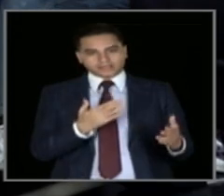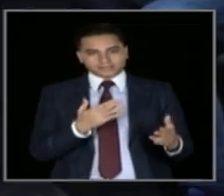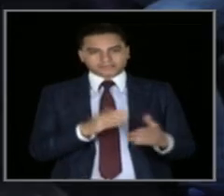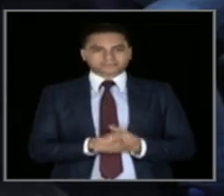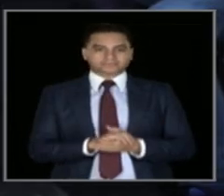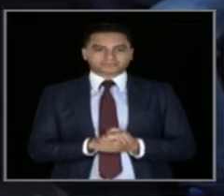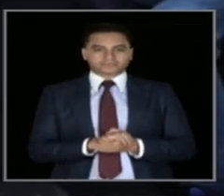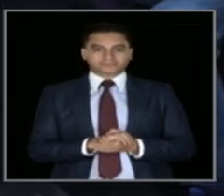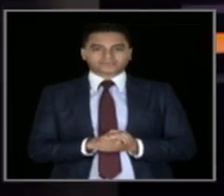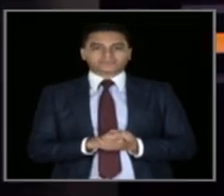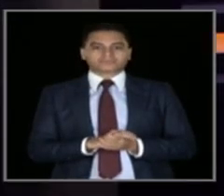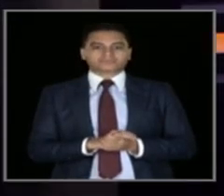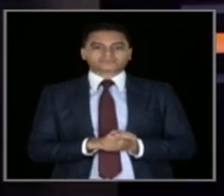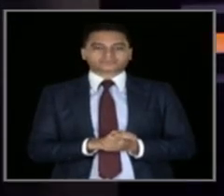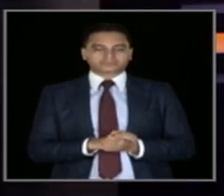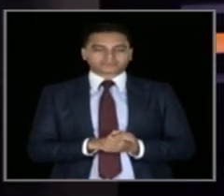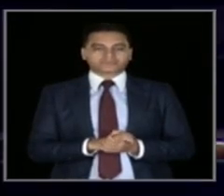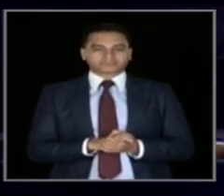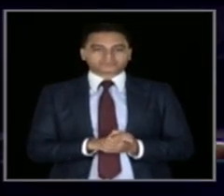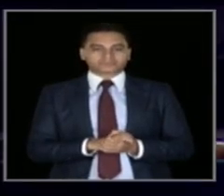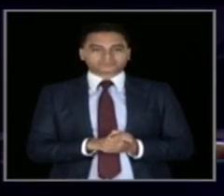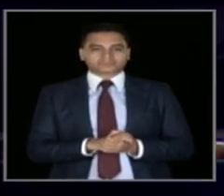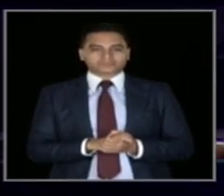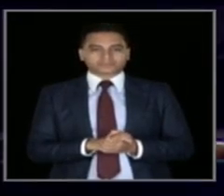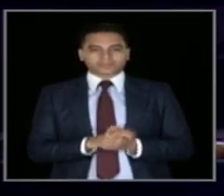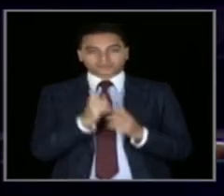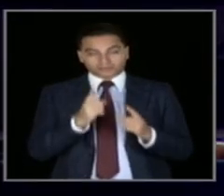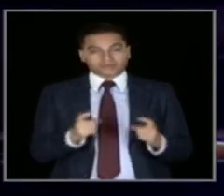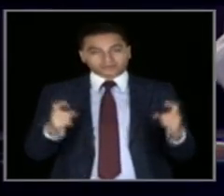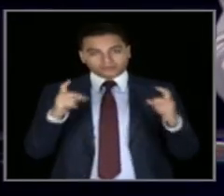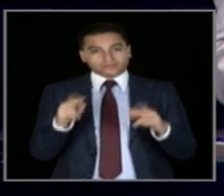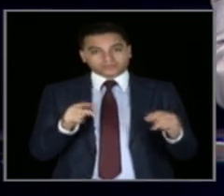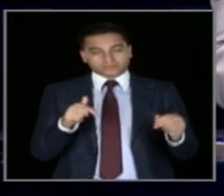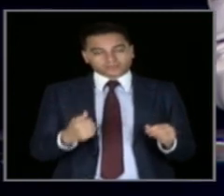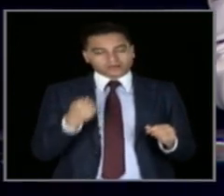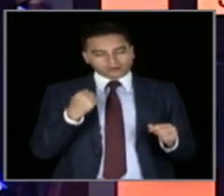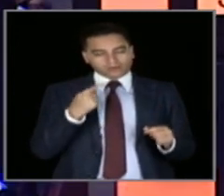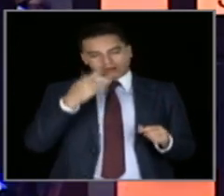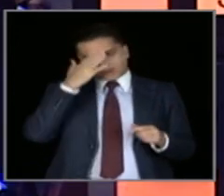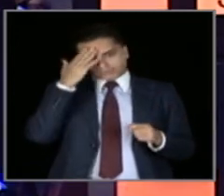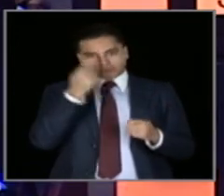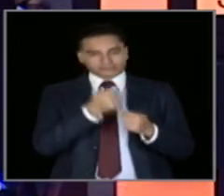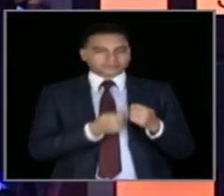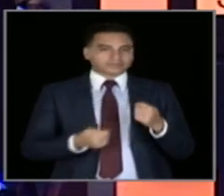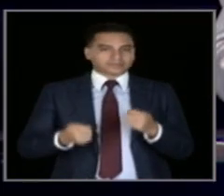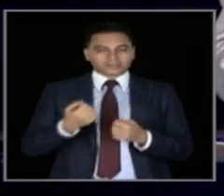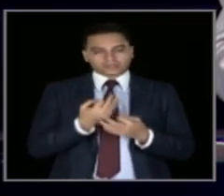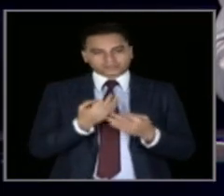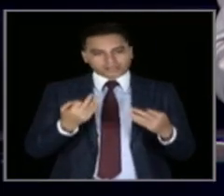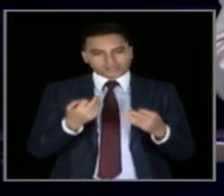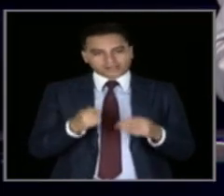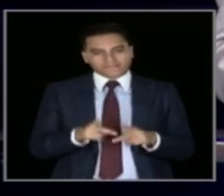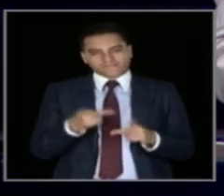لعبتوا موسم قوي اكتسبتوا خبرة وفرقت